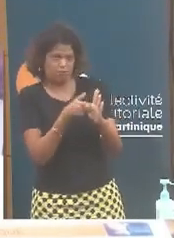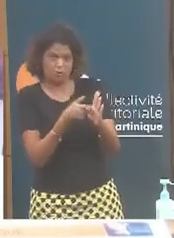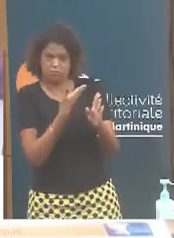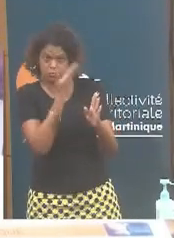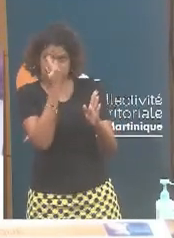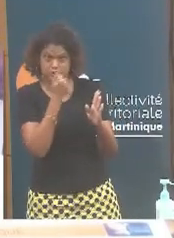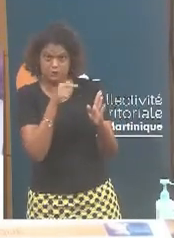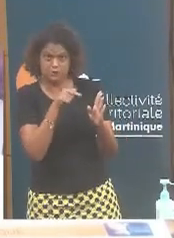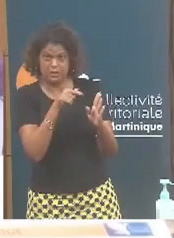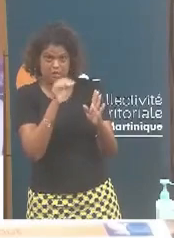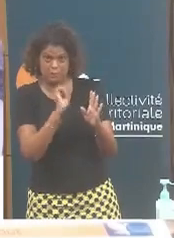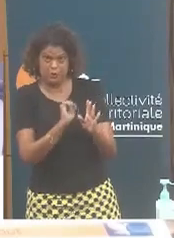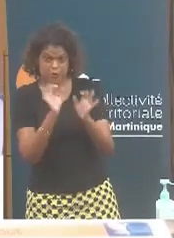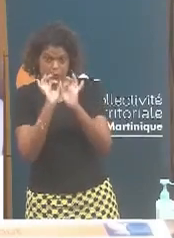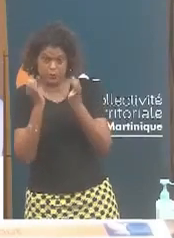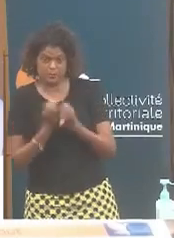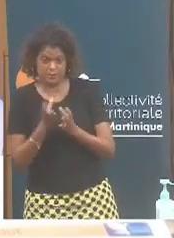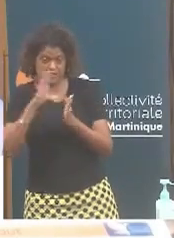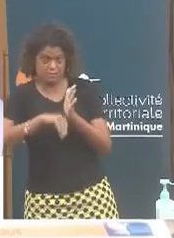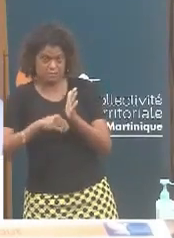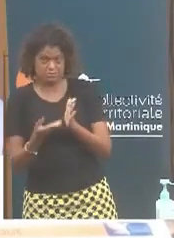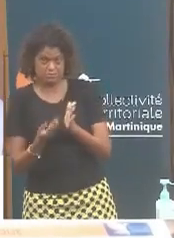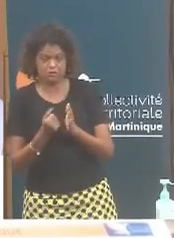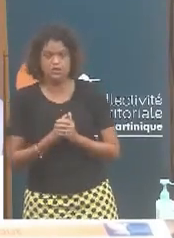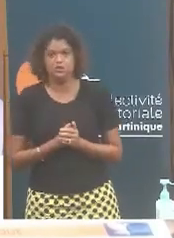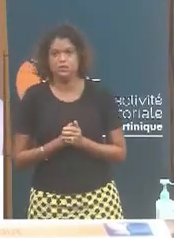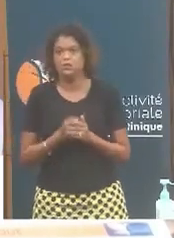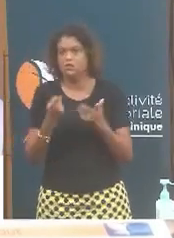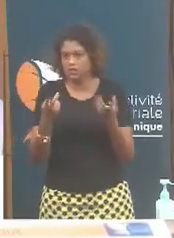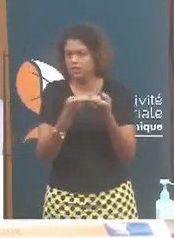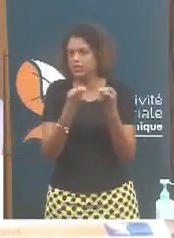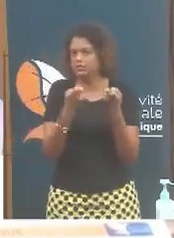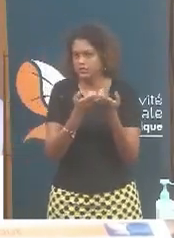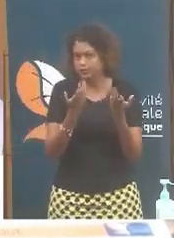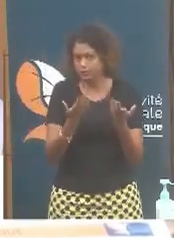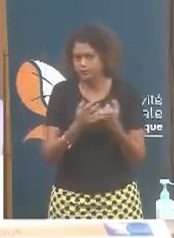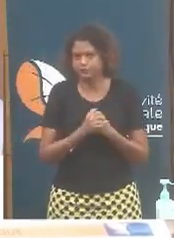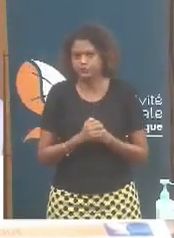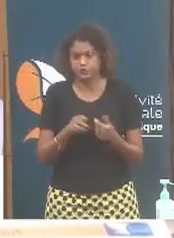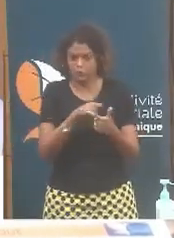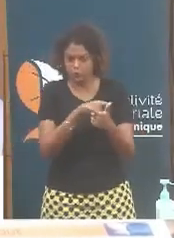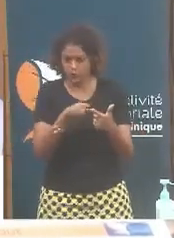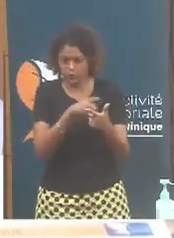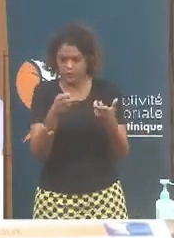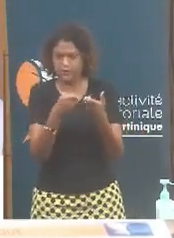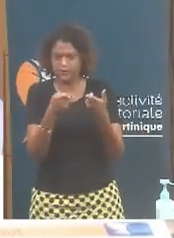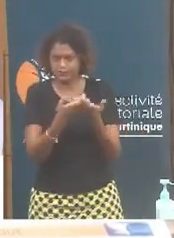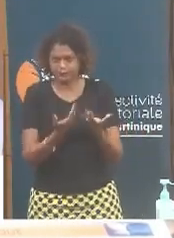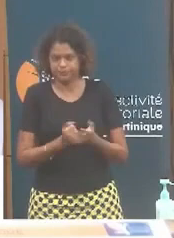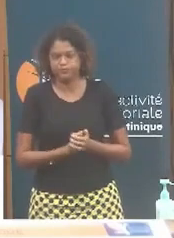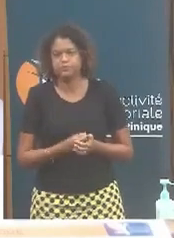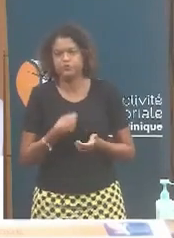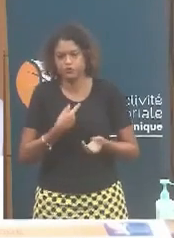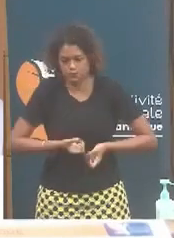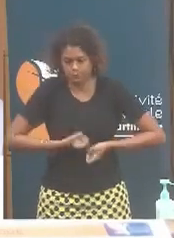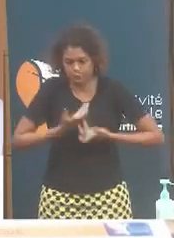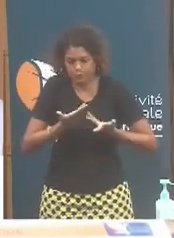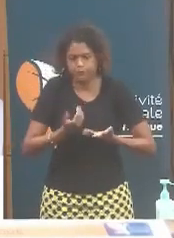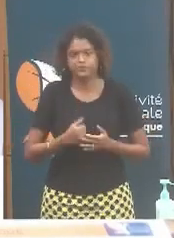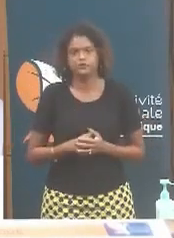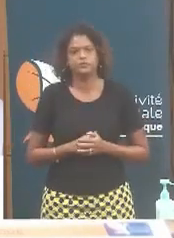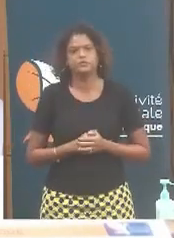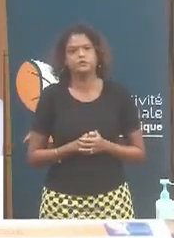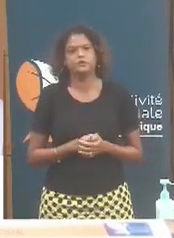comptable. Alors, on donne quelques exemples, et je vais rester sur deux exemples. On parle